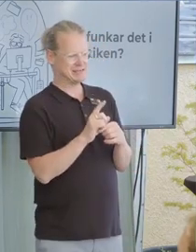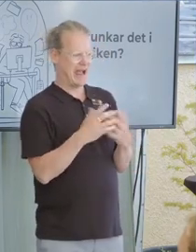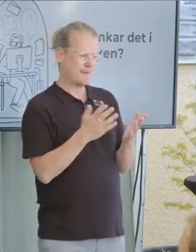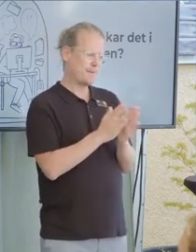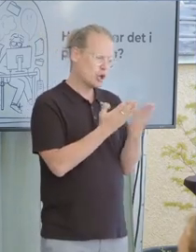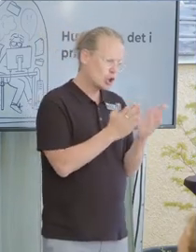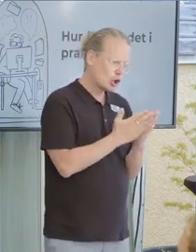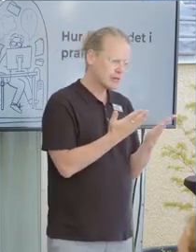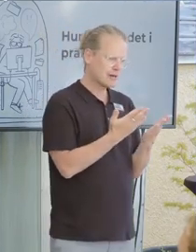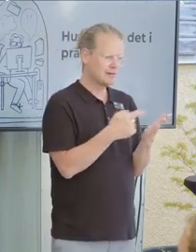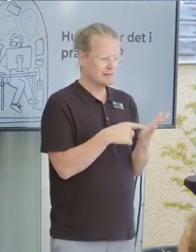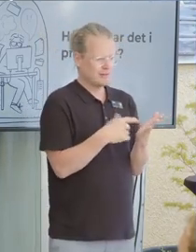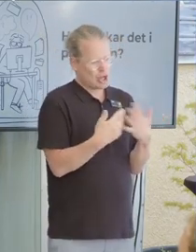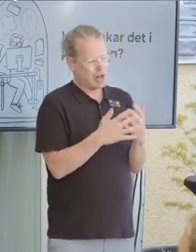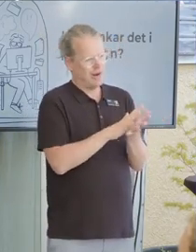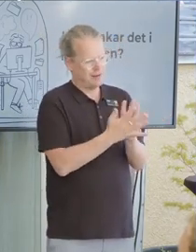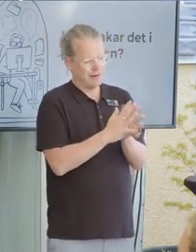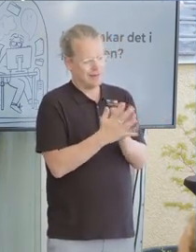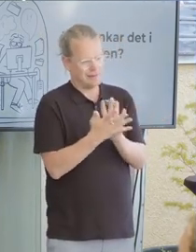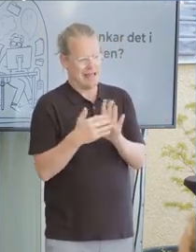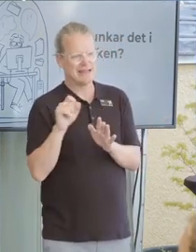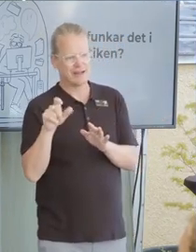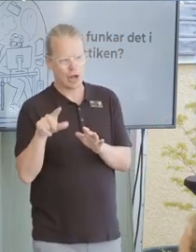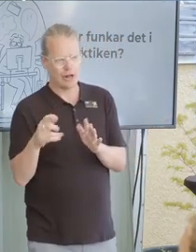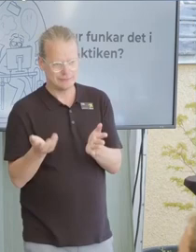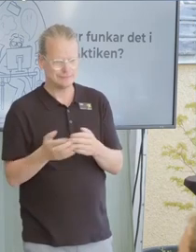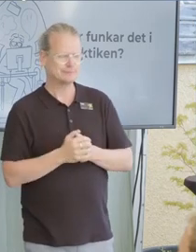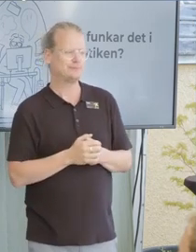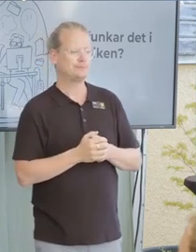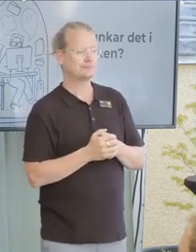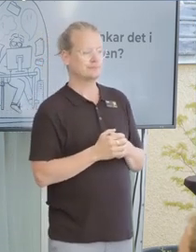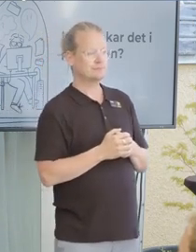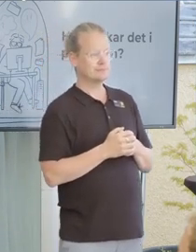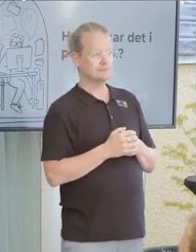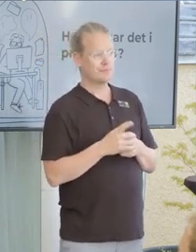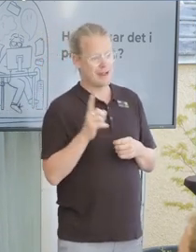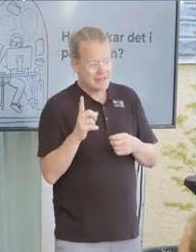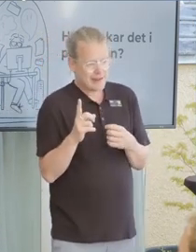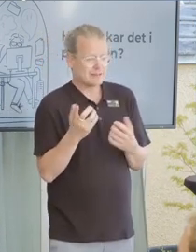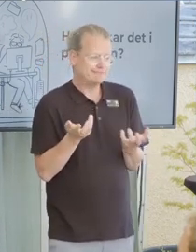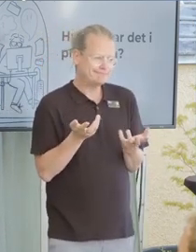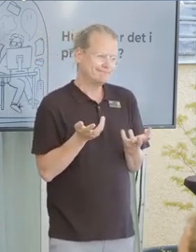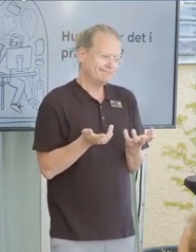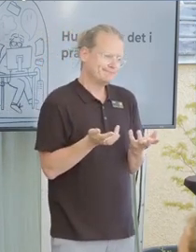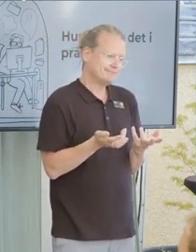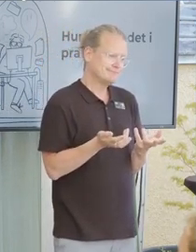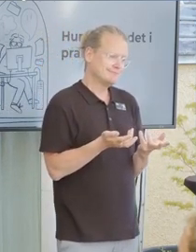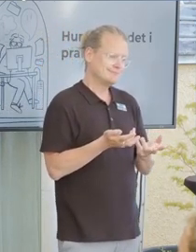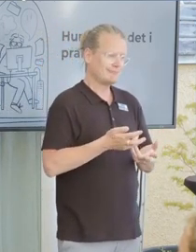av upphovsrättsskyddat material som är tidningarna så kommer vi förmodligen bara att digitalisera materialet. Vi kommer